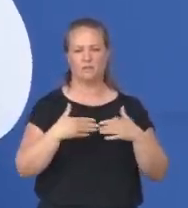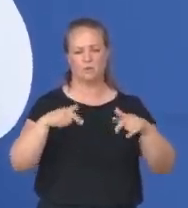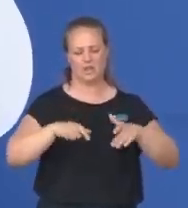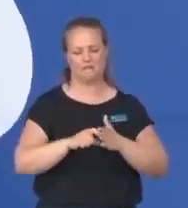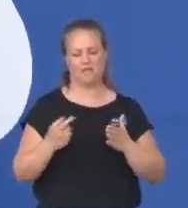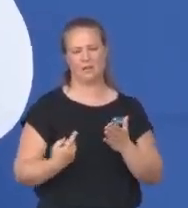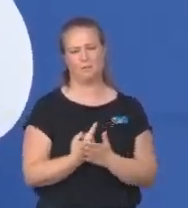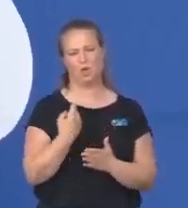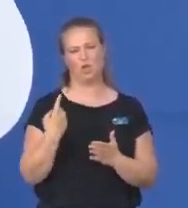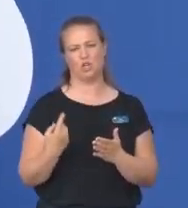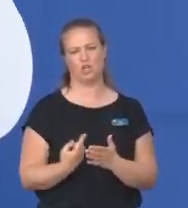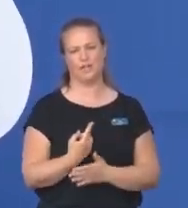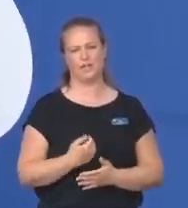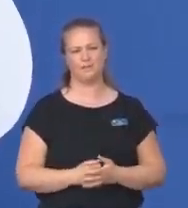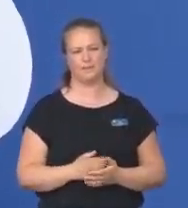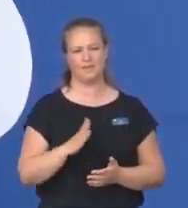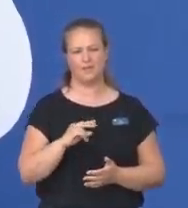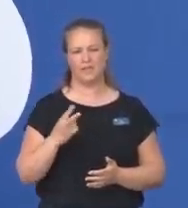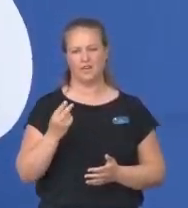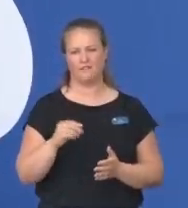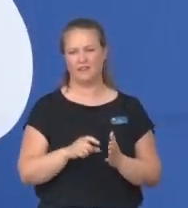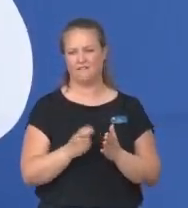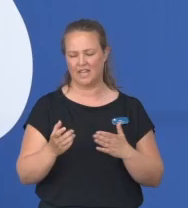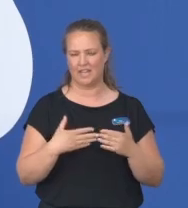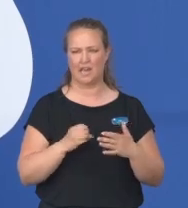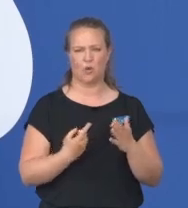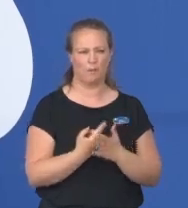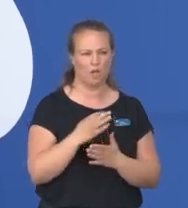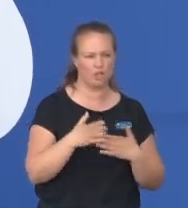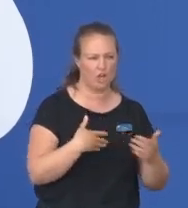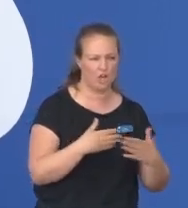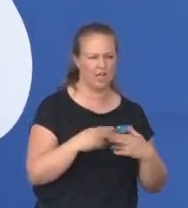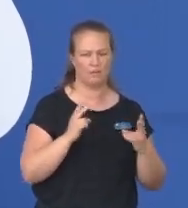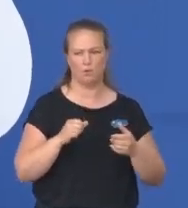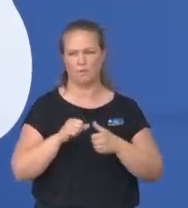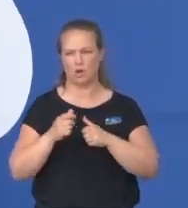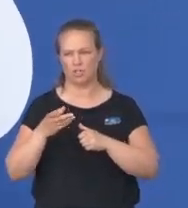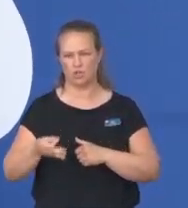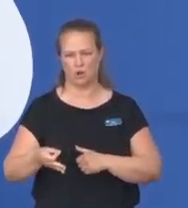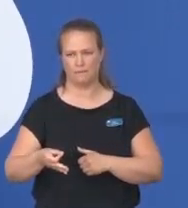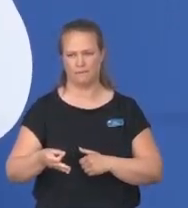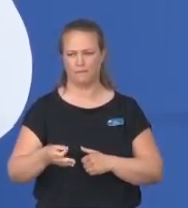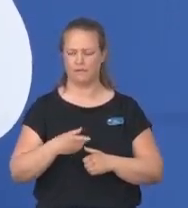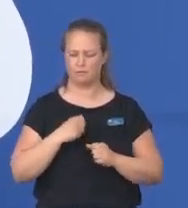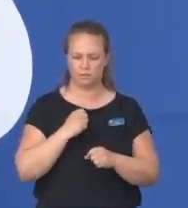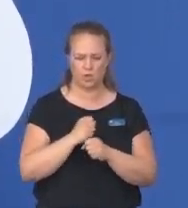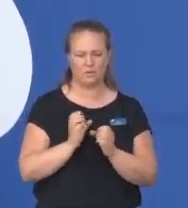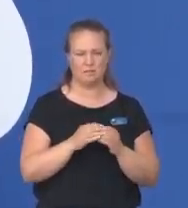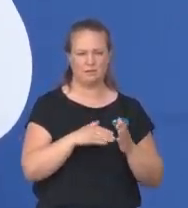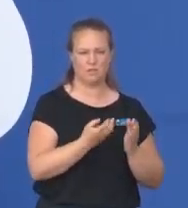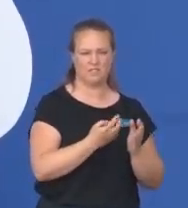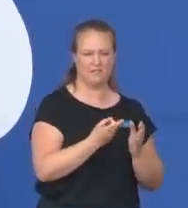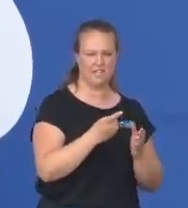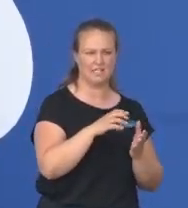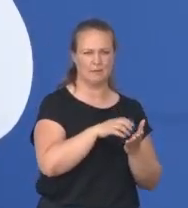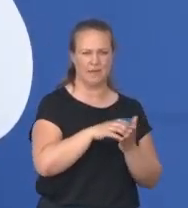veckan. Järveckan handlar ju om möjliggörande och partnerskap. Att jobba tillsammans både från civilsamhället,